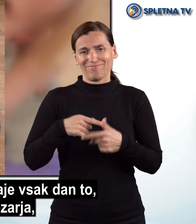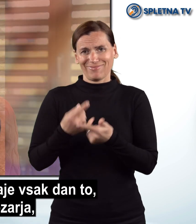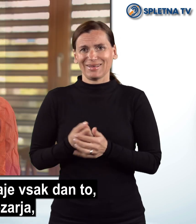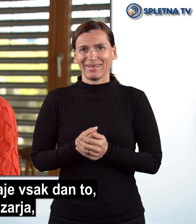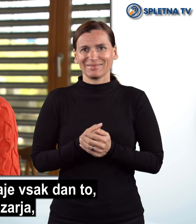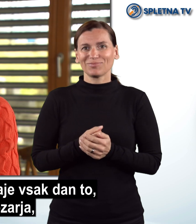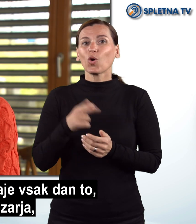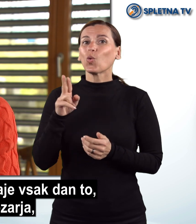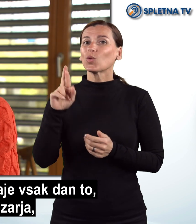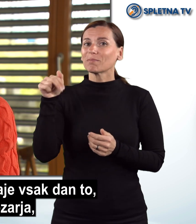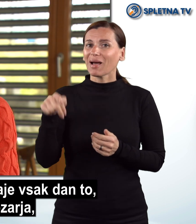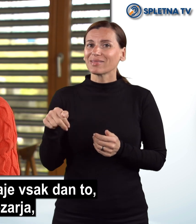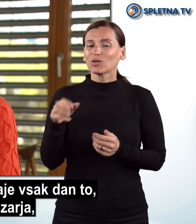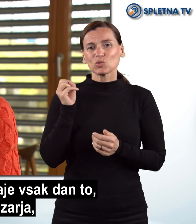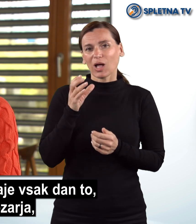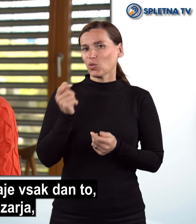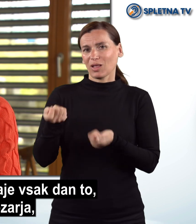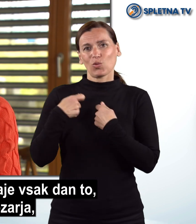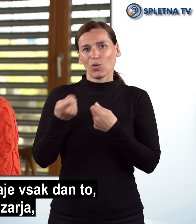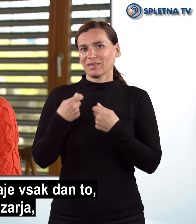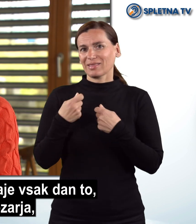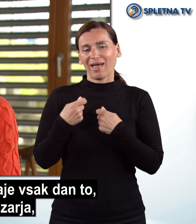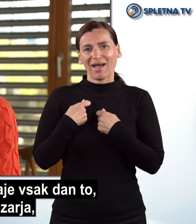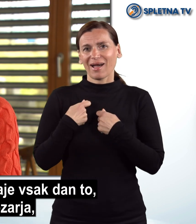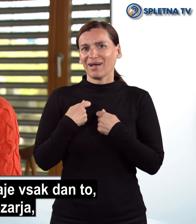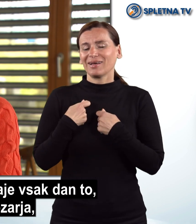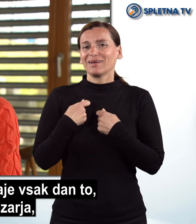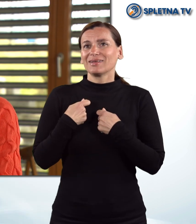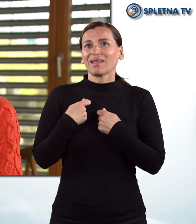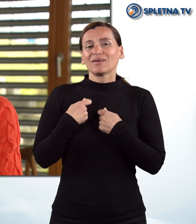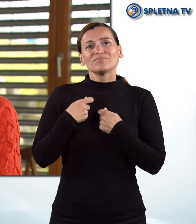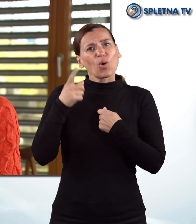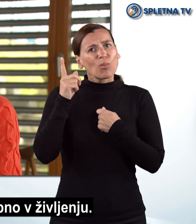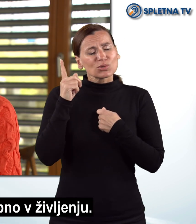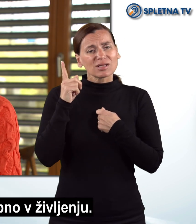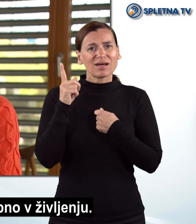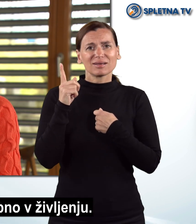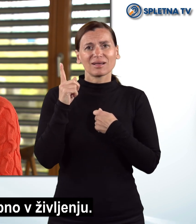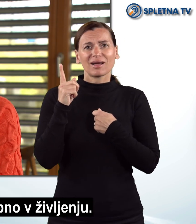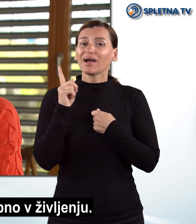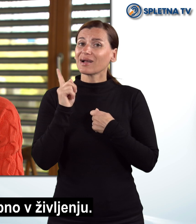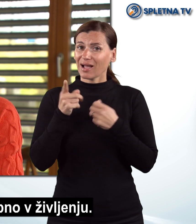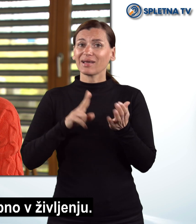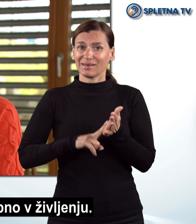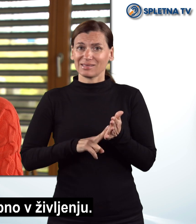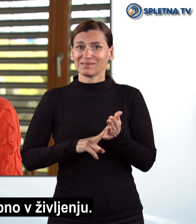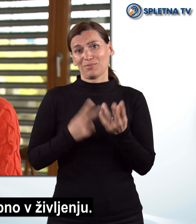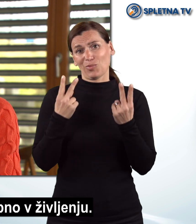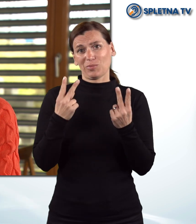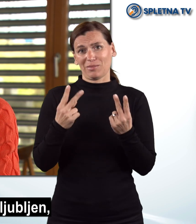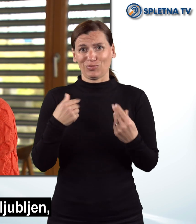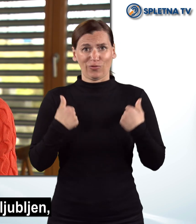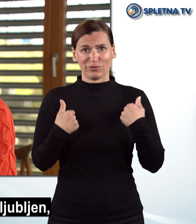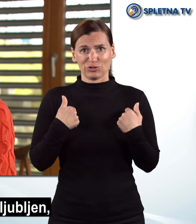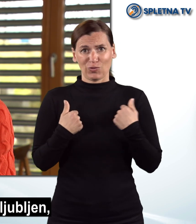največ daje vsakodnevno to, da nas opozarja, kaj je zares pomembno v